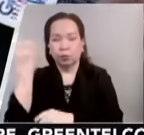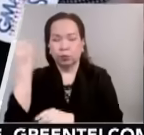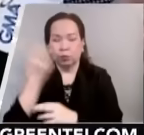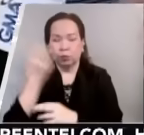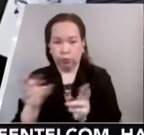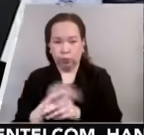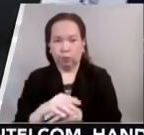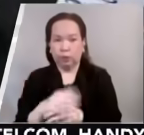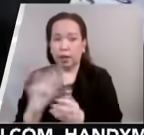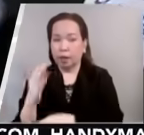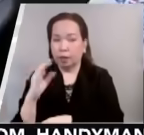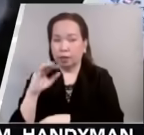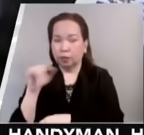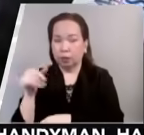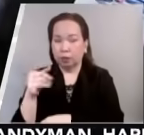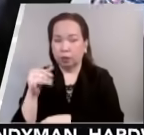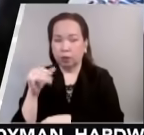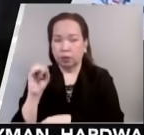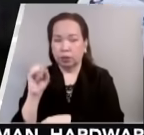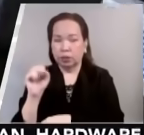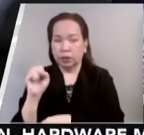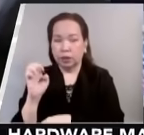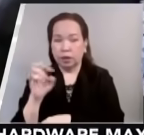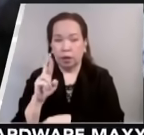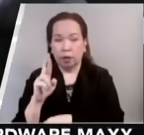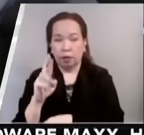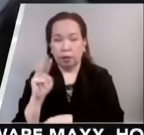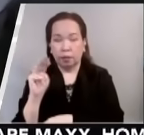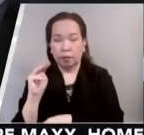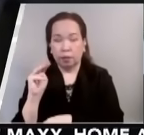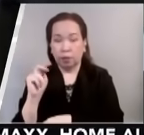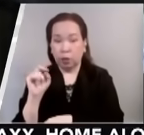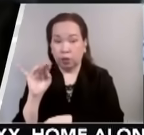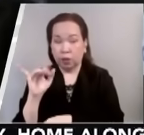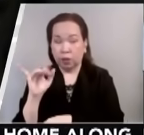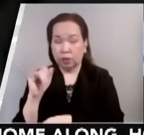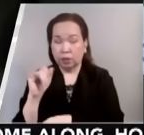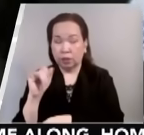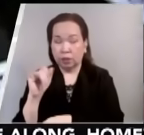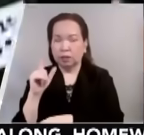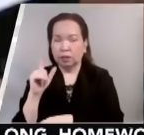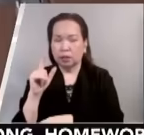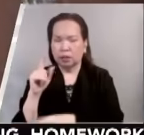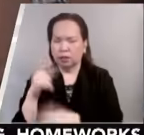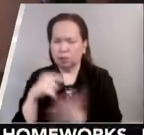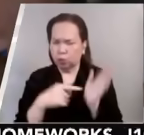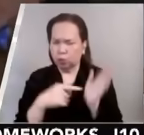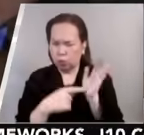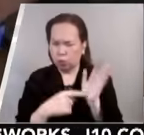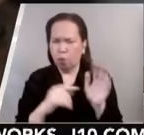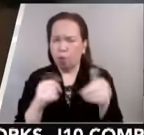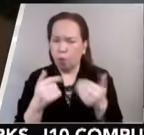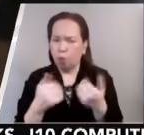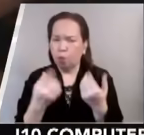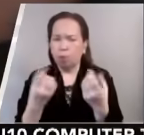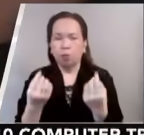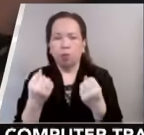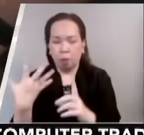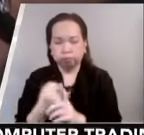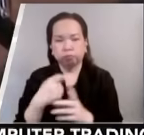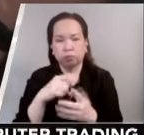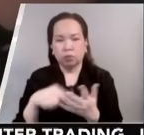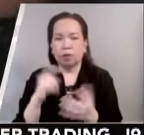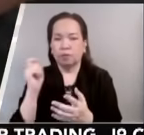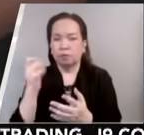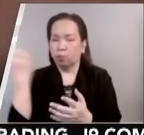Memorial Medical Center ipinakita ang simulation ng isang pasyenteng biktima ng paputok agad binigyan ng paunang lunas